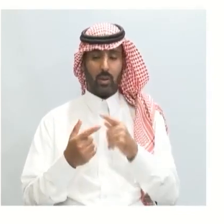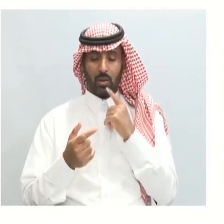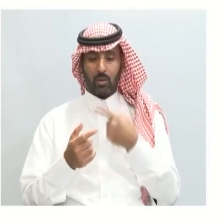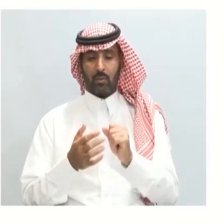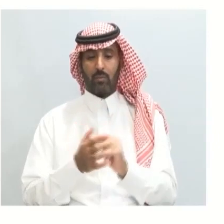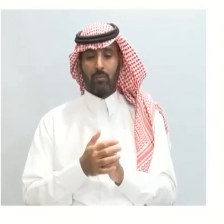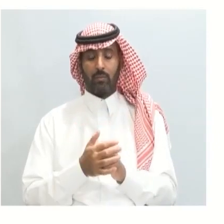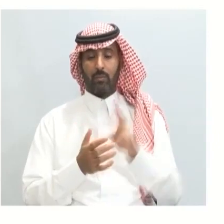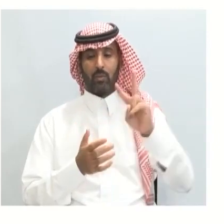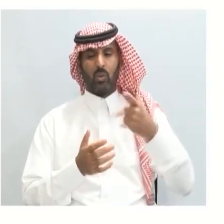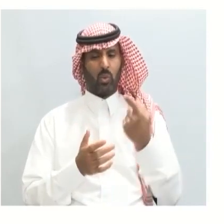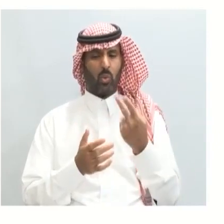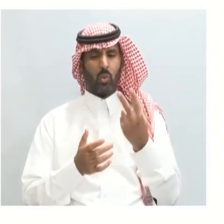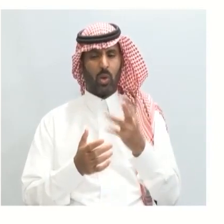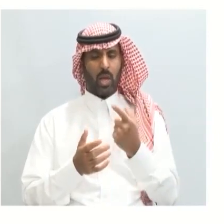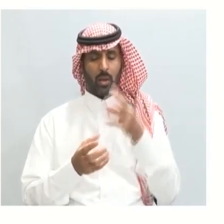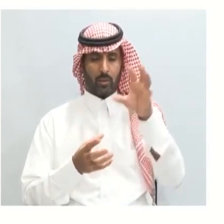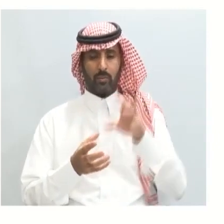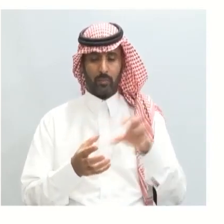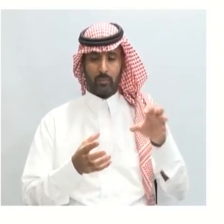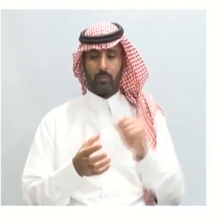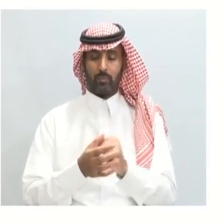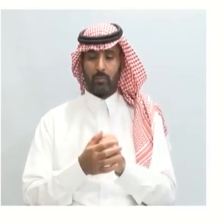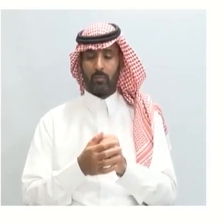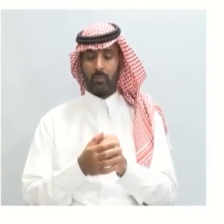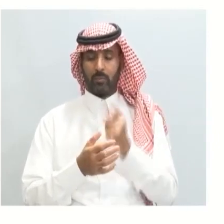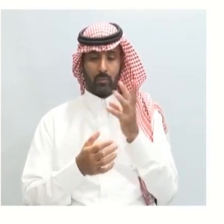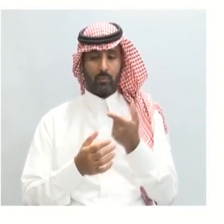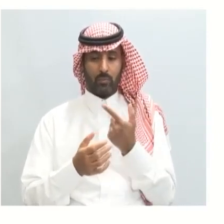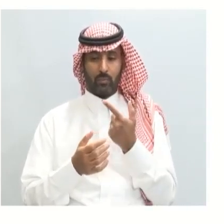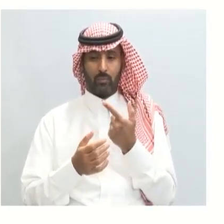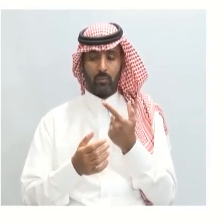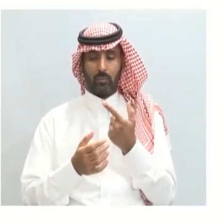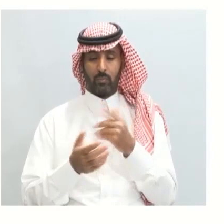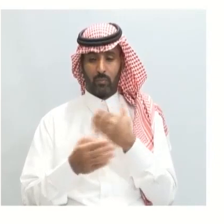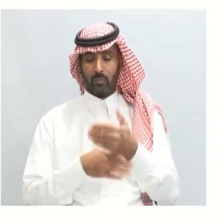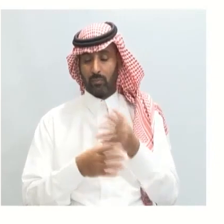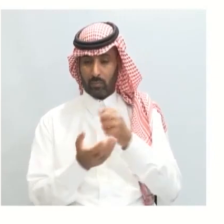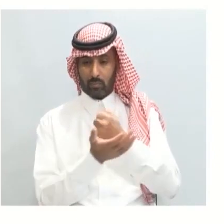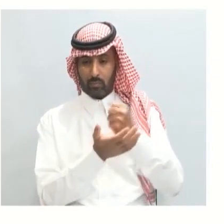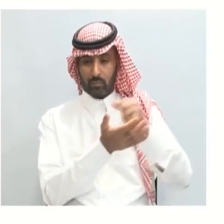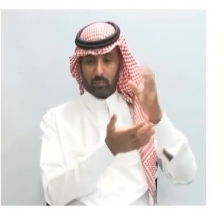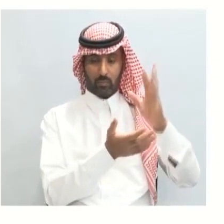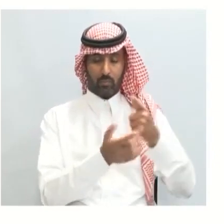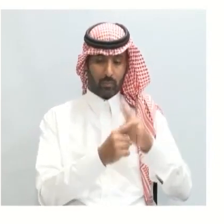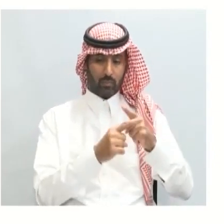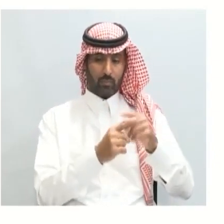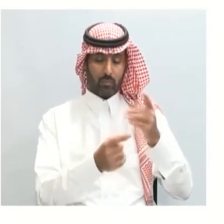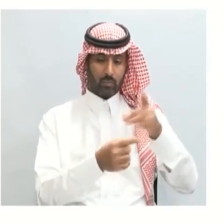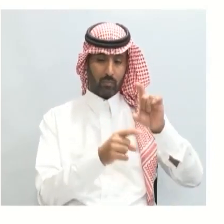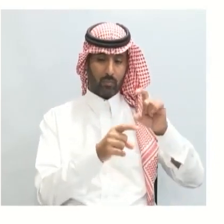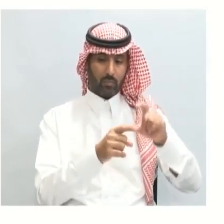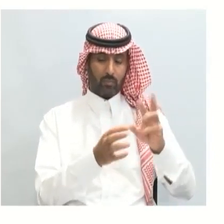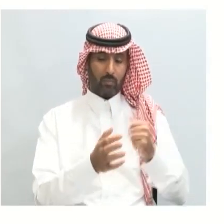2 بعد ذلك تقوم بالتعويض ستعطيني القيم بعد ما تحذف الوحدات والضرب والقسمه